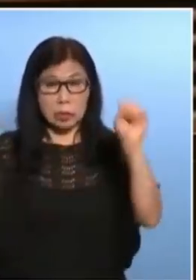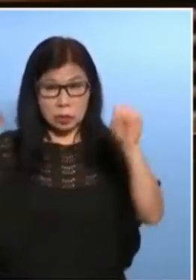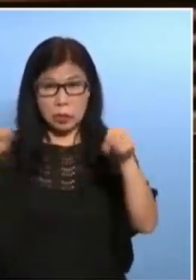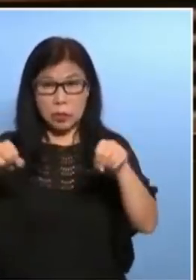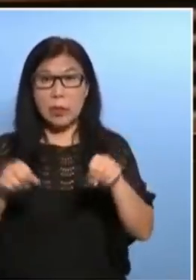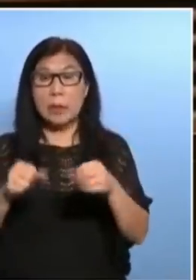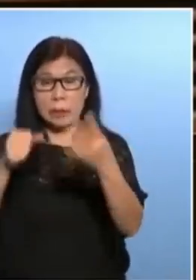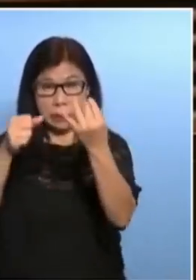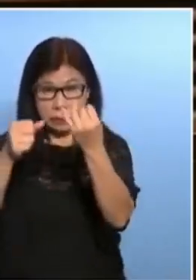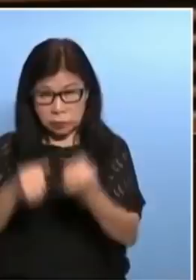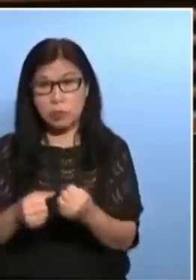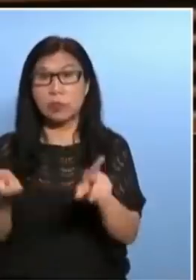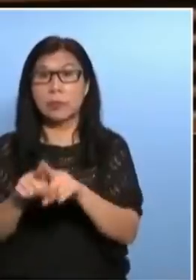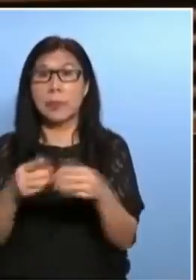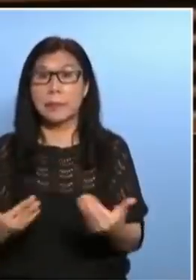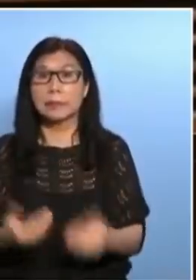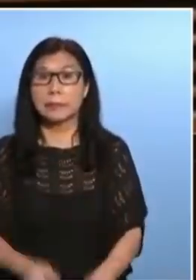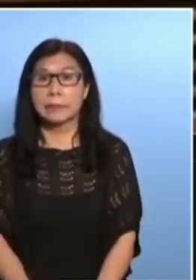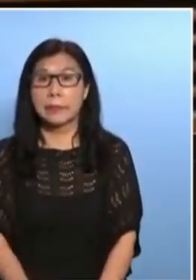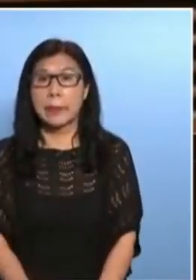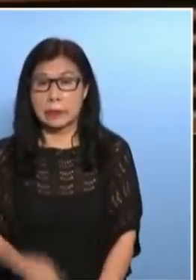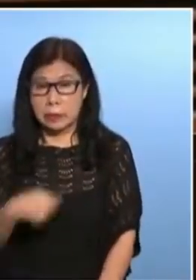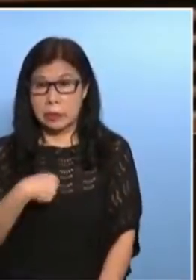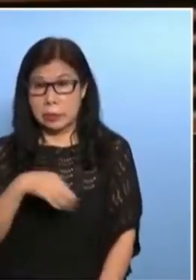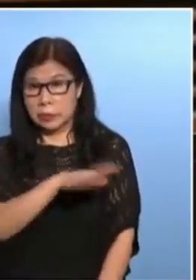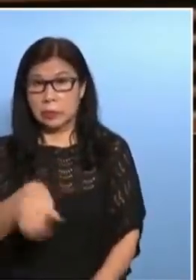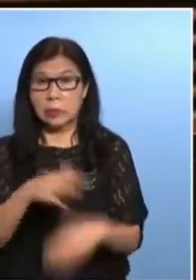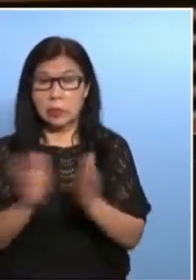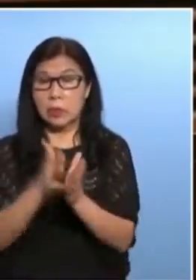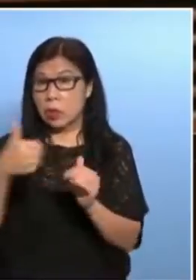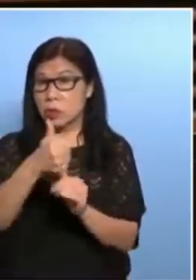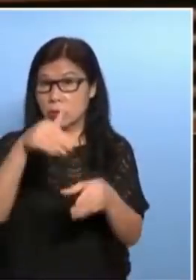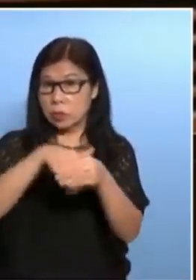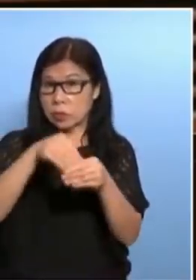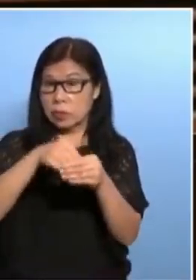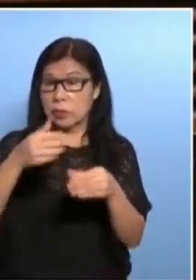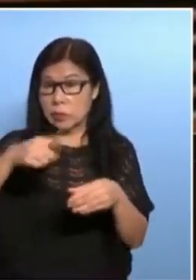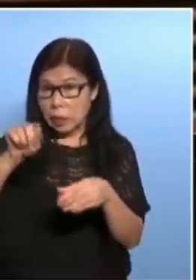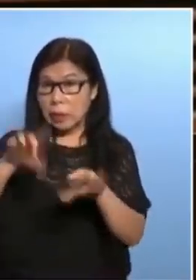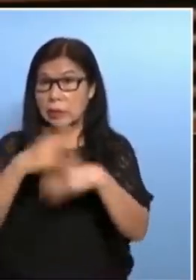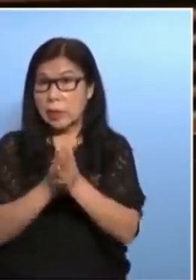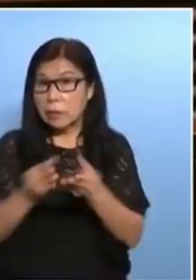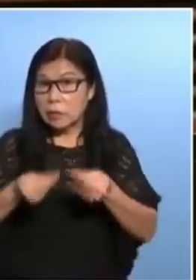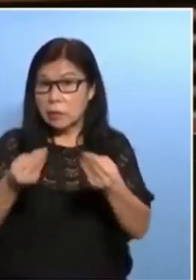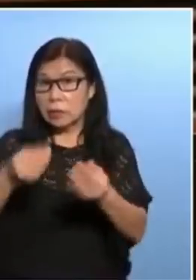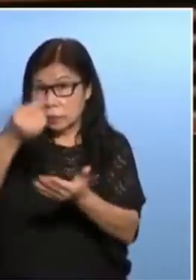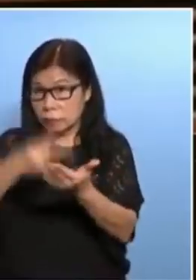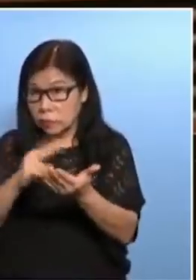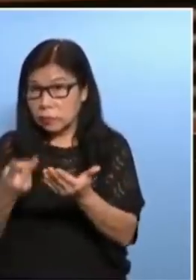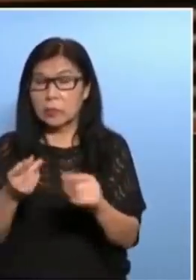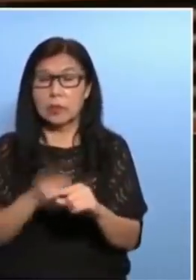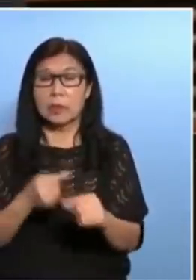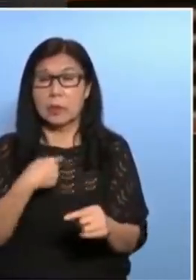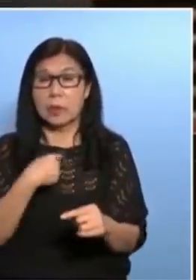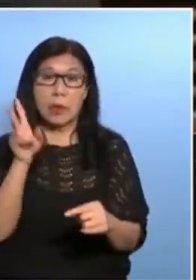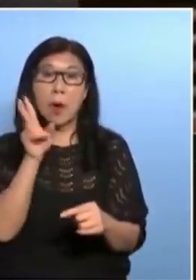意上述的這幾個原因，但是我們不獲主席你批准提出的修正案，其實我